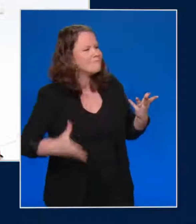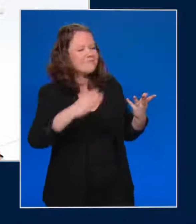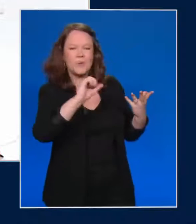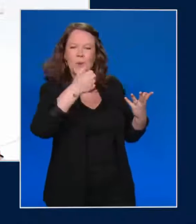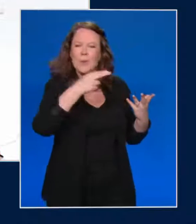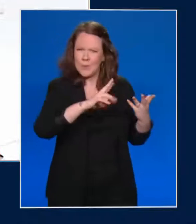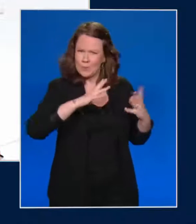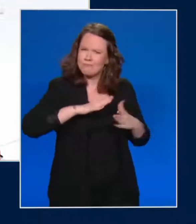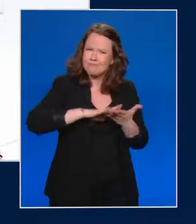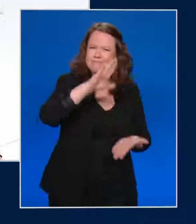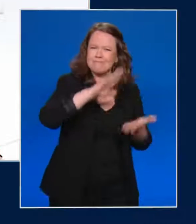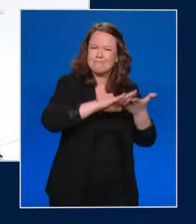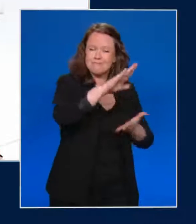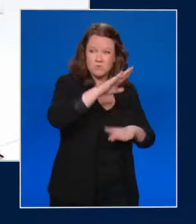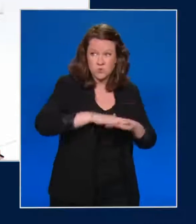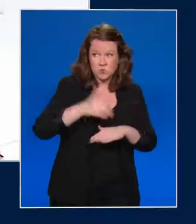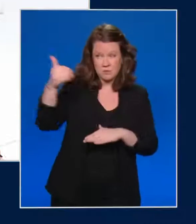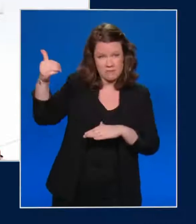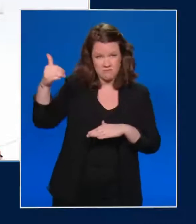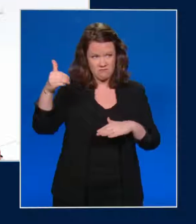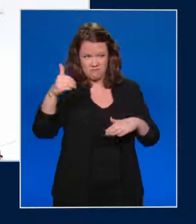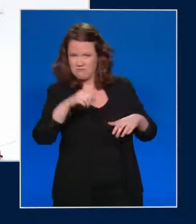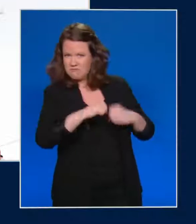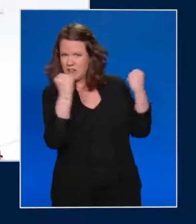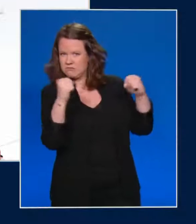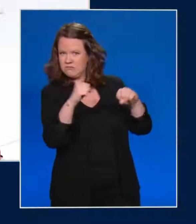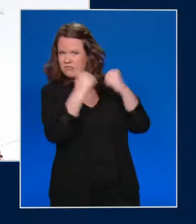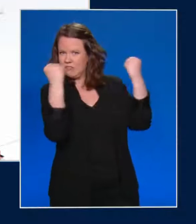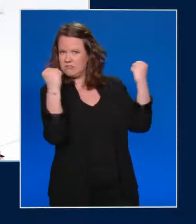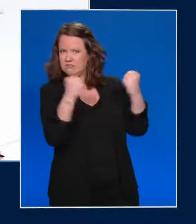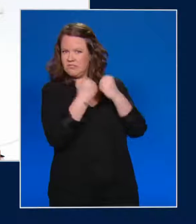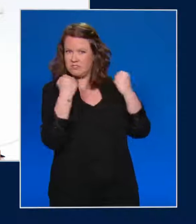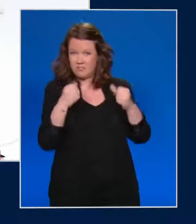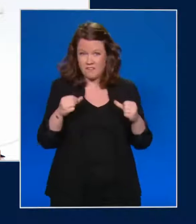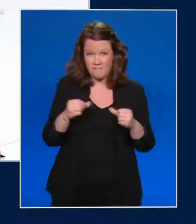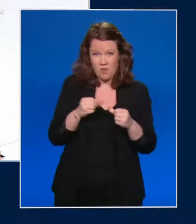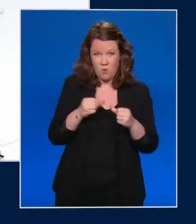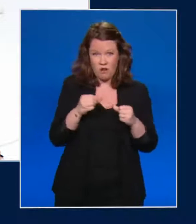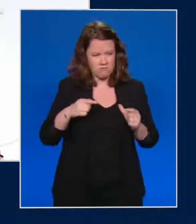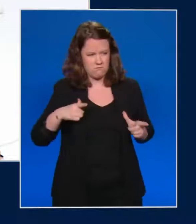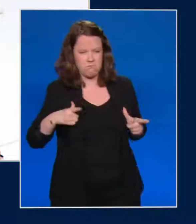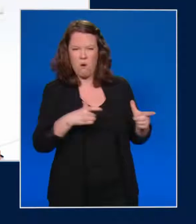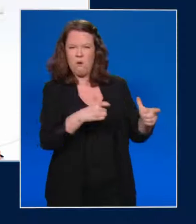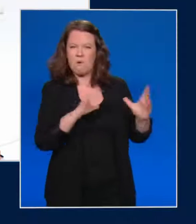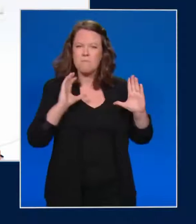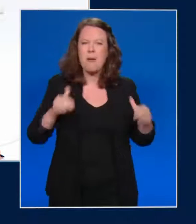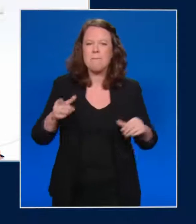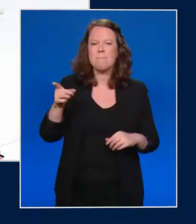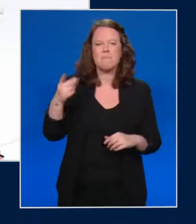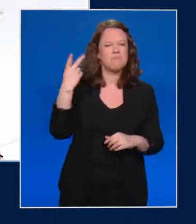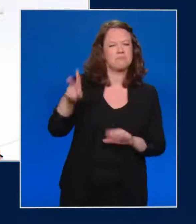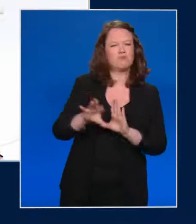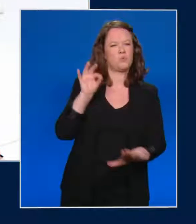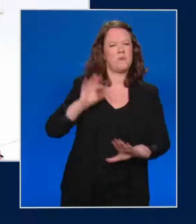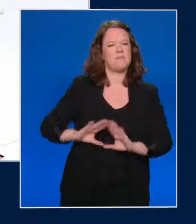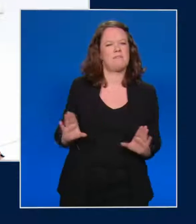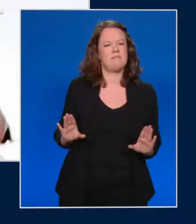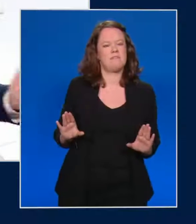le président poutine a choisi la guerre cette guerre n'est pas un conflit